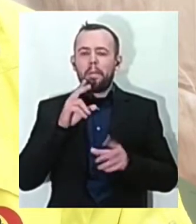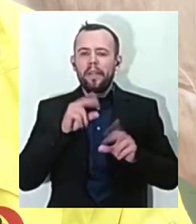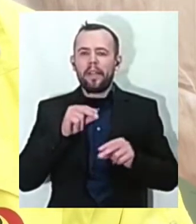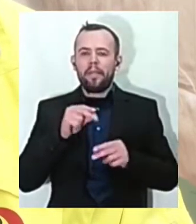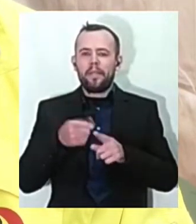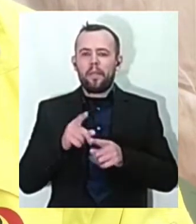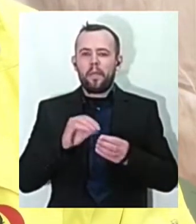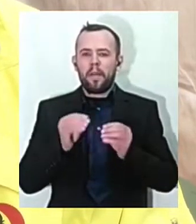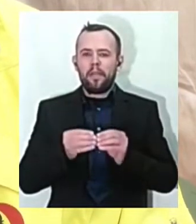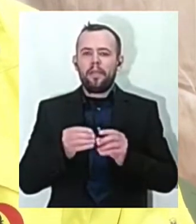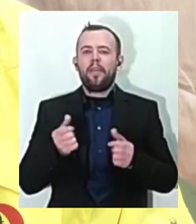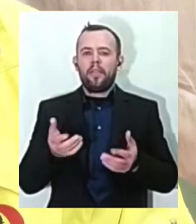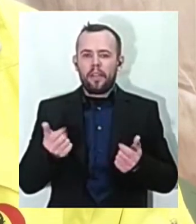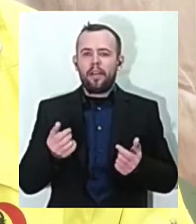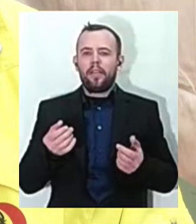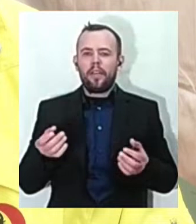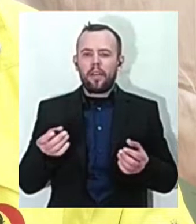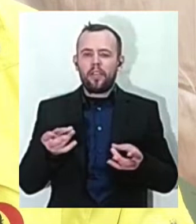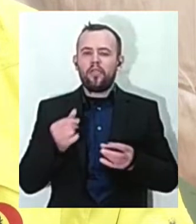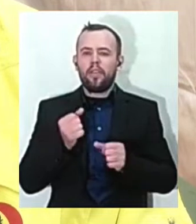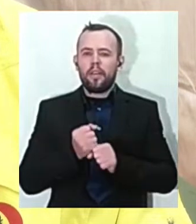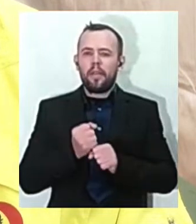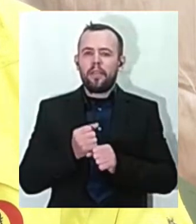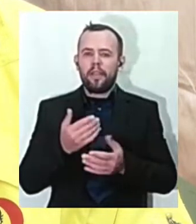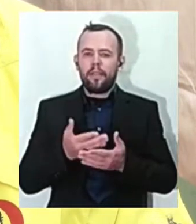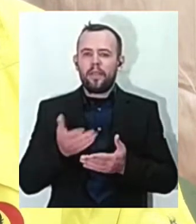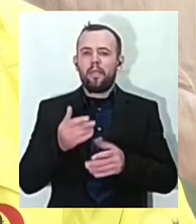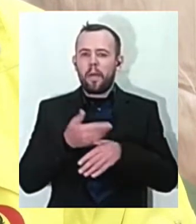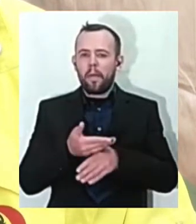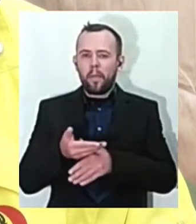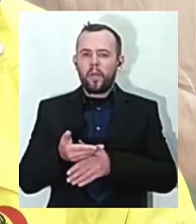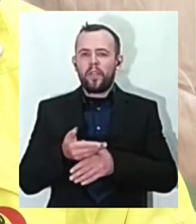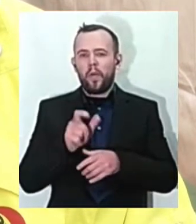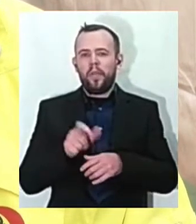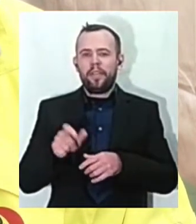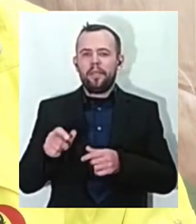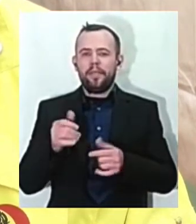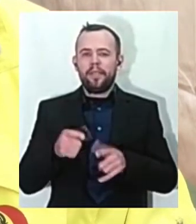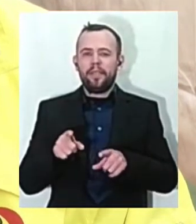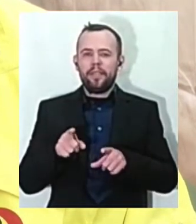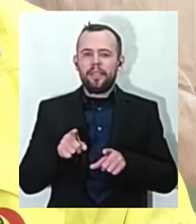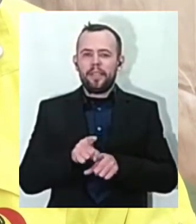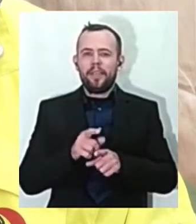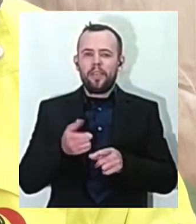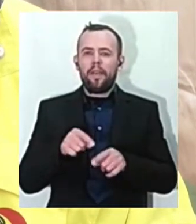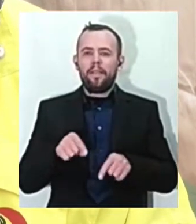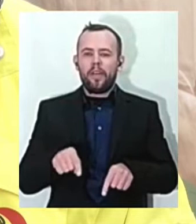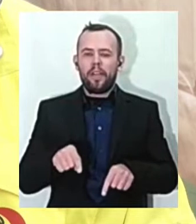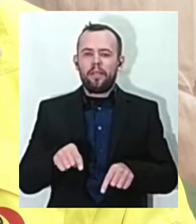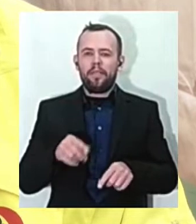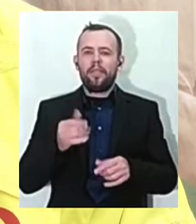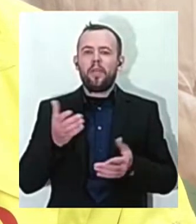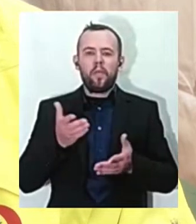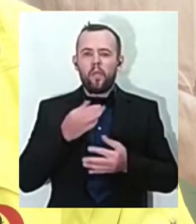вже починаємо проводити роботу, допомогти їм уюті. Тобто хлопці, які працюють в цьому приюті, в пункті обігріву, це всі